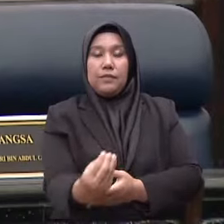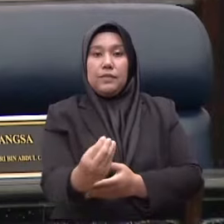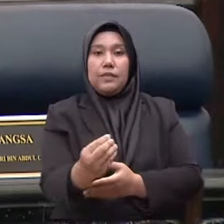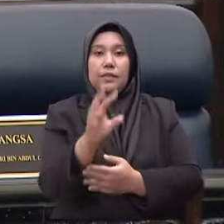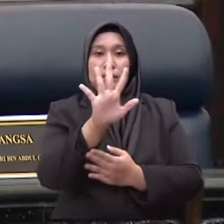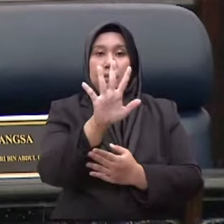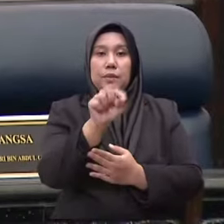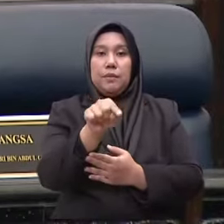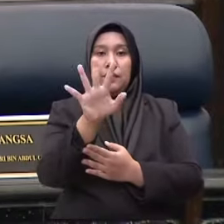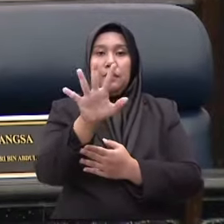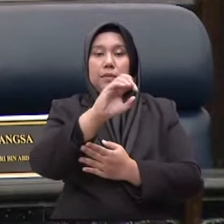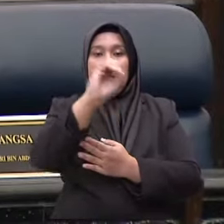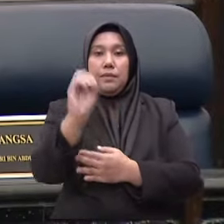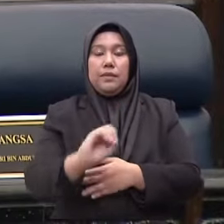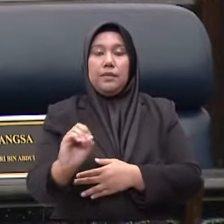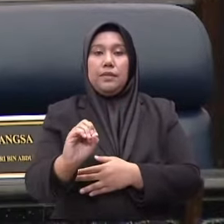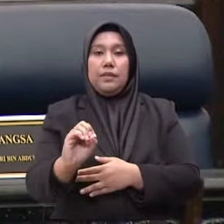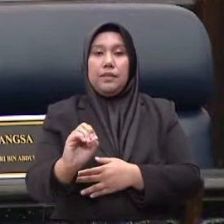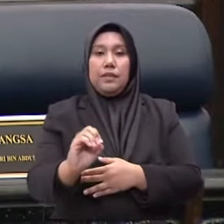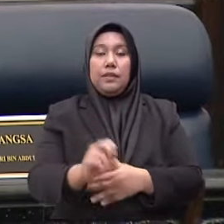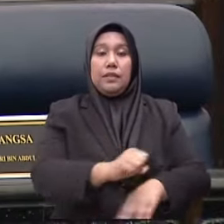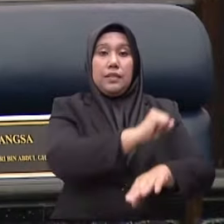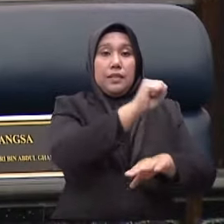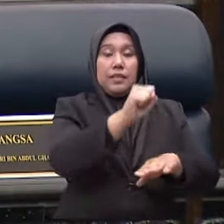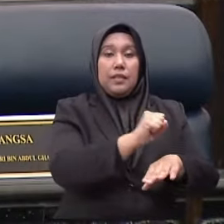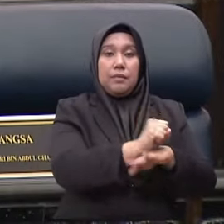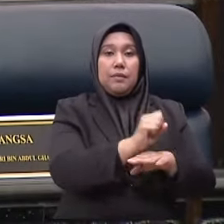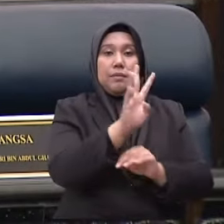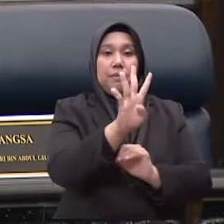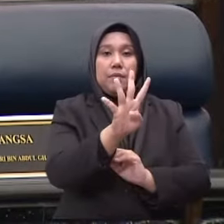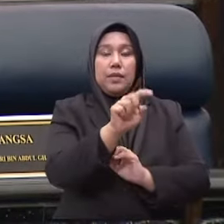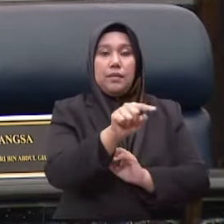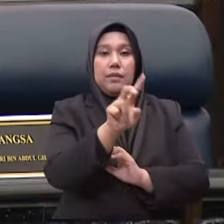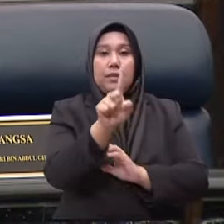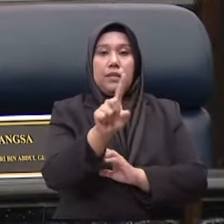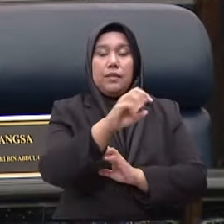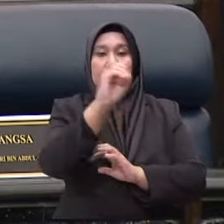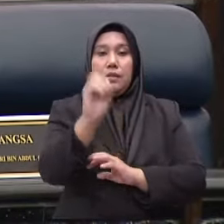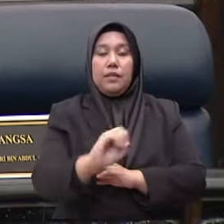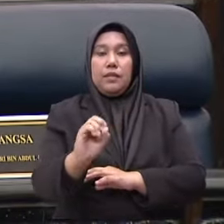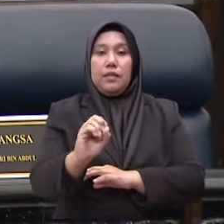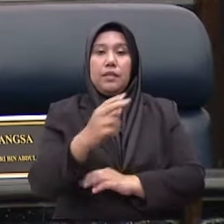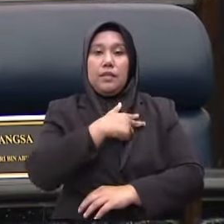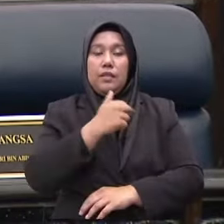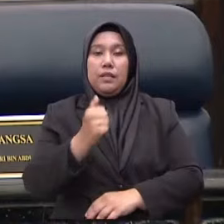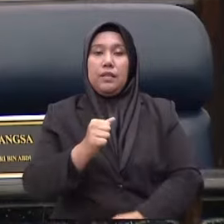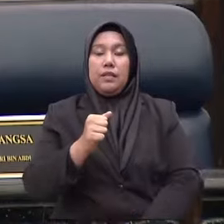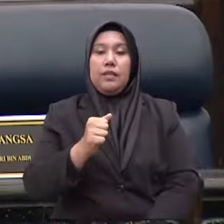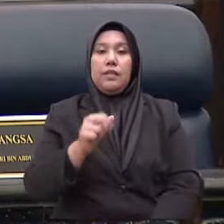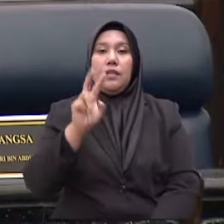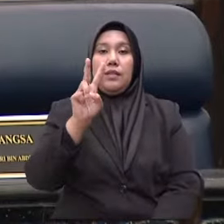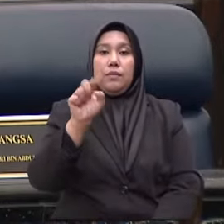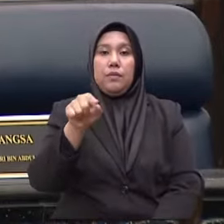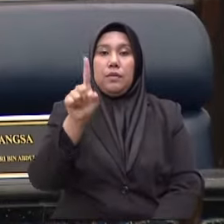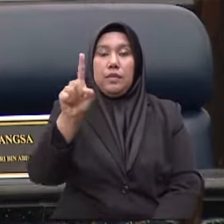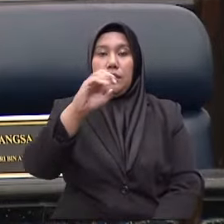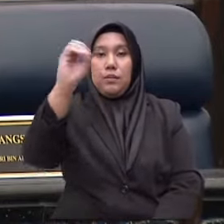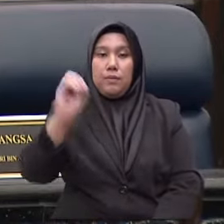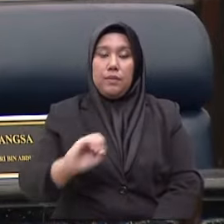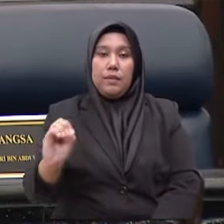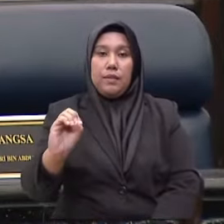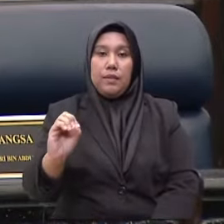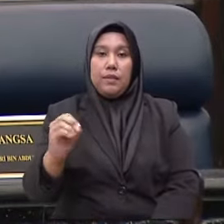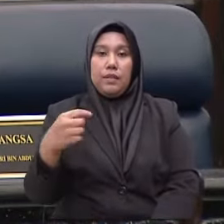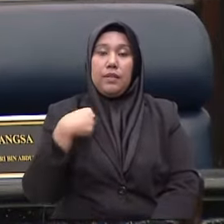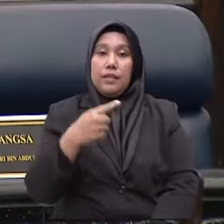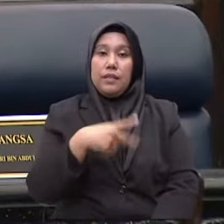5.5% sedangkan Singapura 4.1% pengucupan Indonesia 2.1% kalau